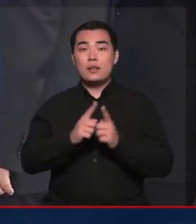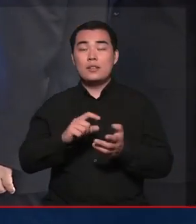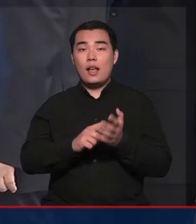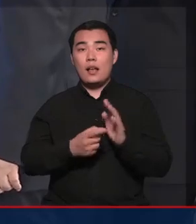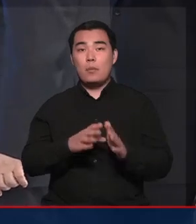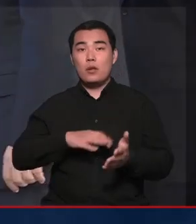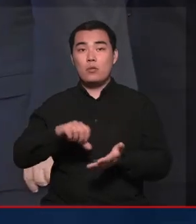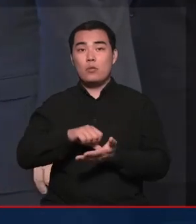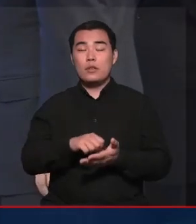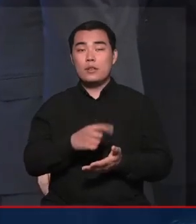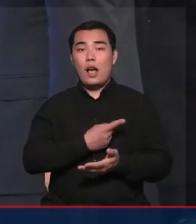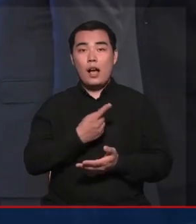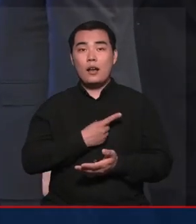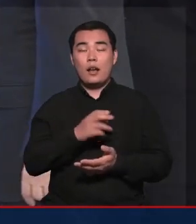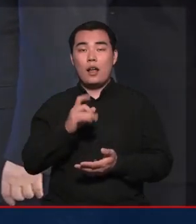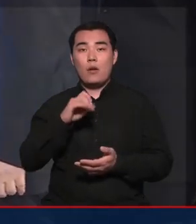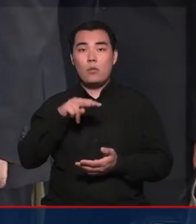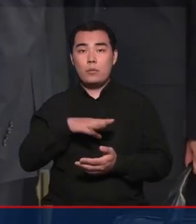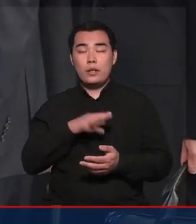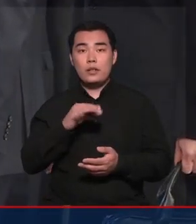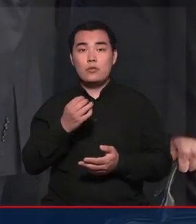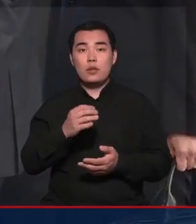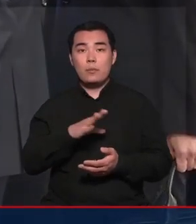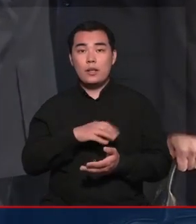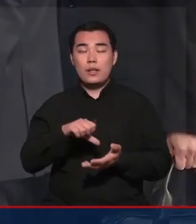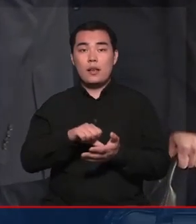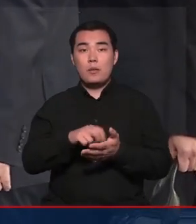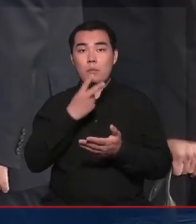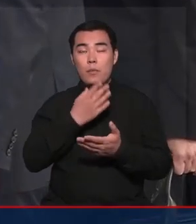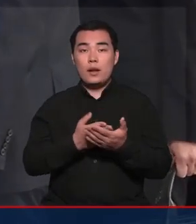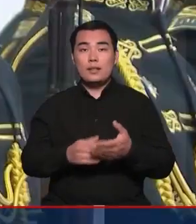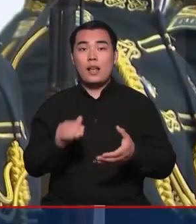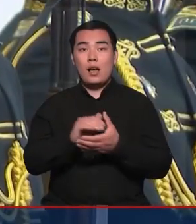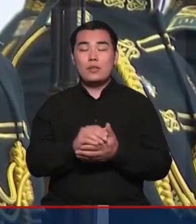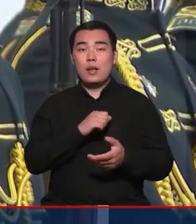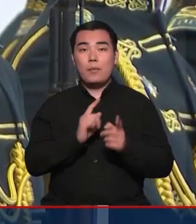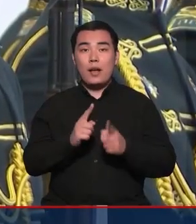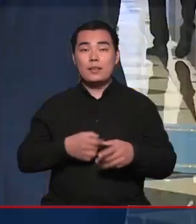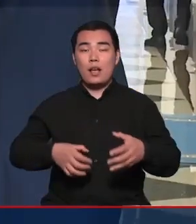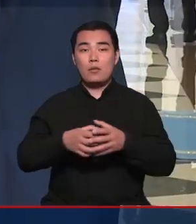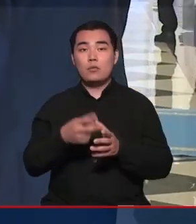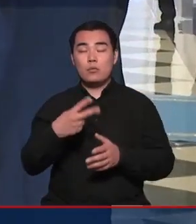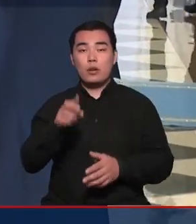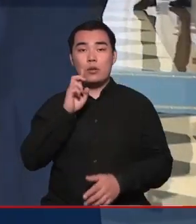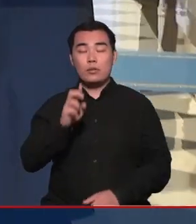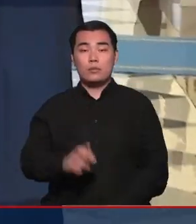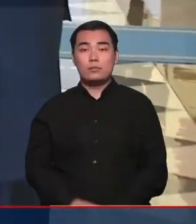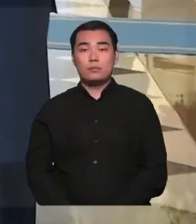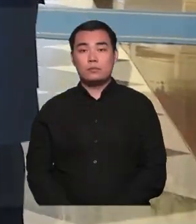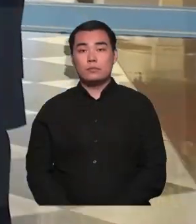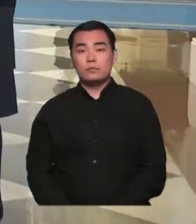участием роты почётного караула там же состоялась церемония знакомства с официальной делегацией двух стран